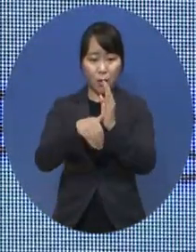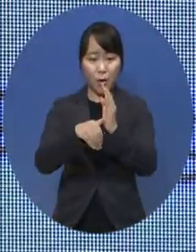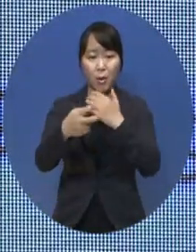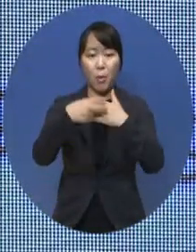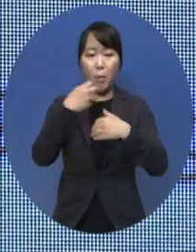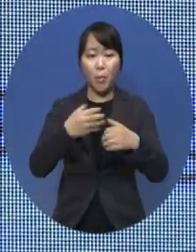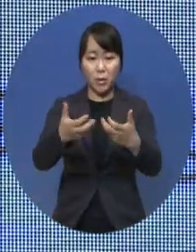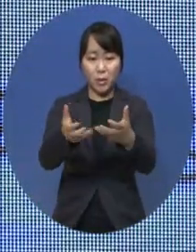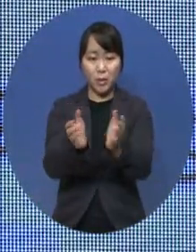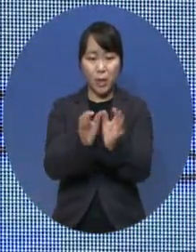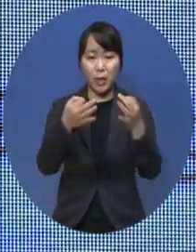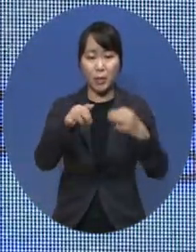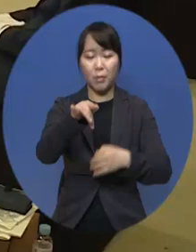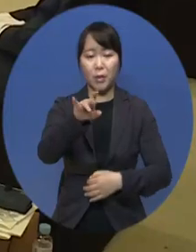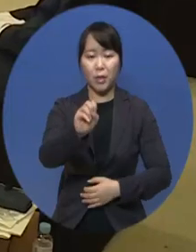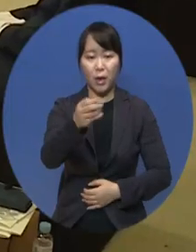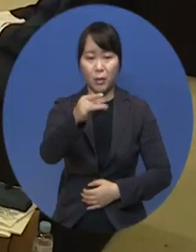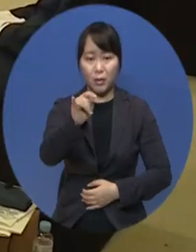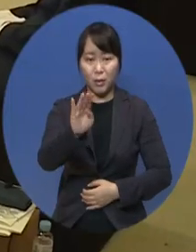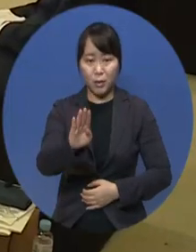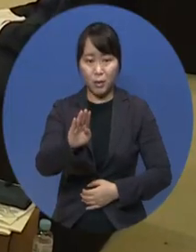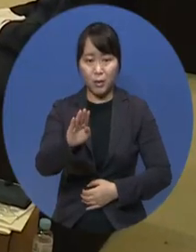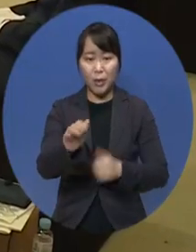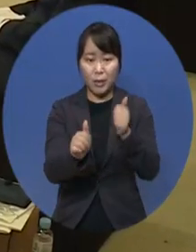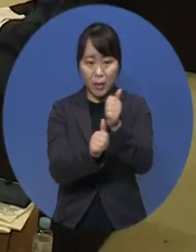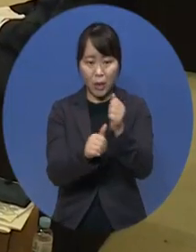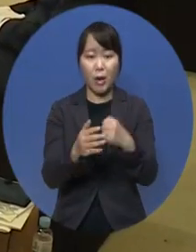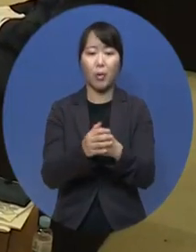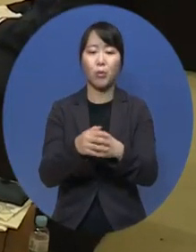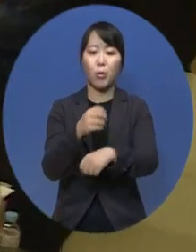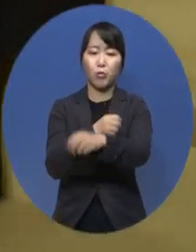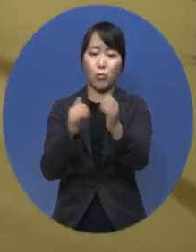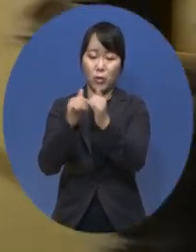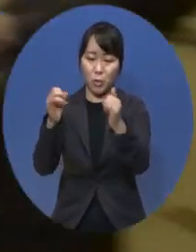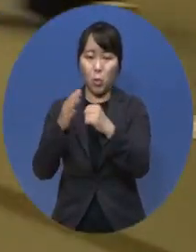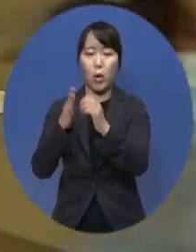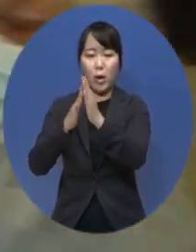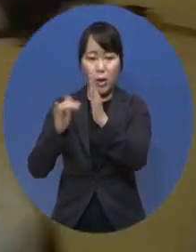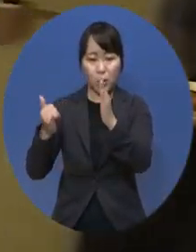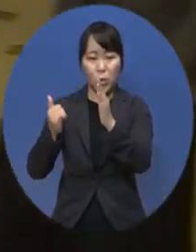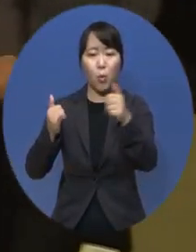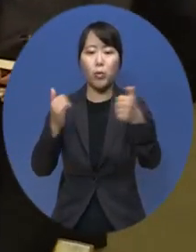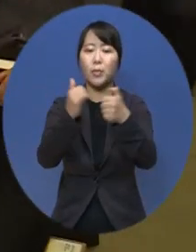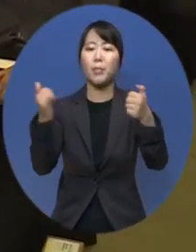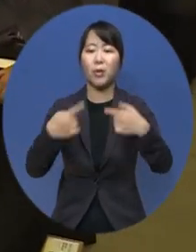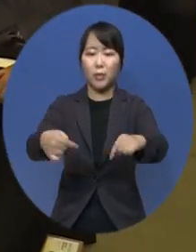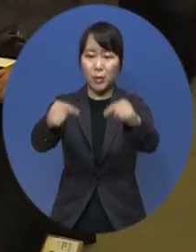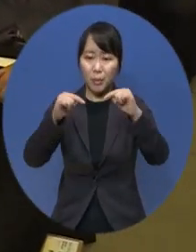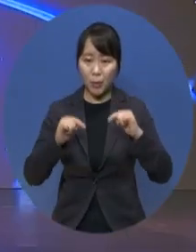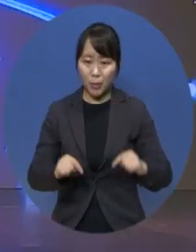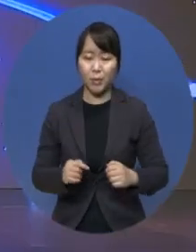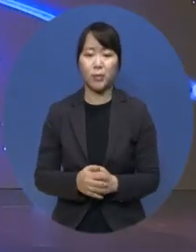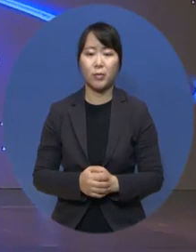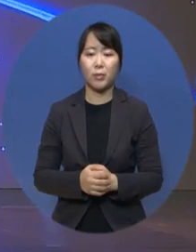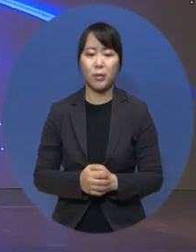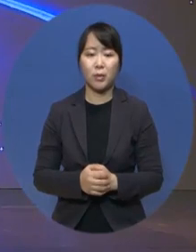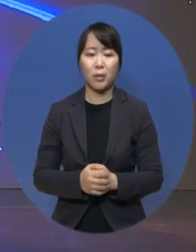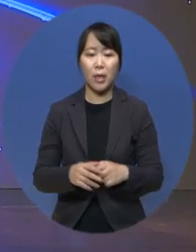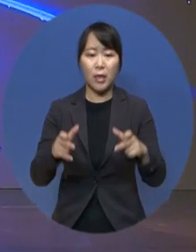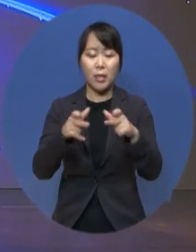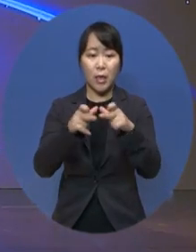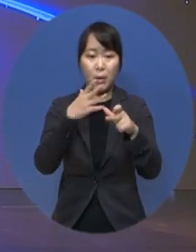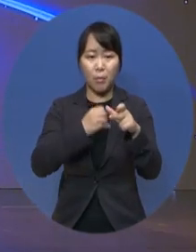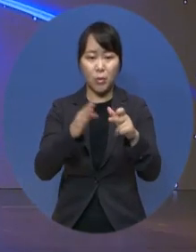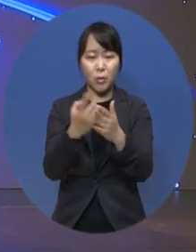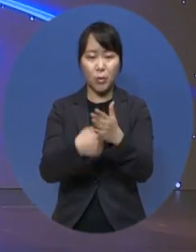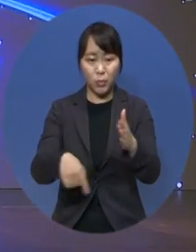보건복지부 김강립 차관, 장애인 복지 유공자, 가족 등 약 50여 명이 참석했으며 장애인 복지를